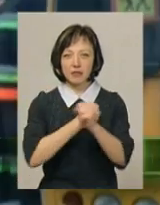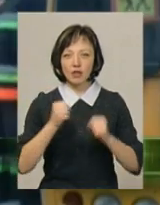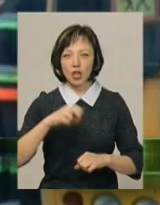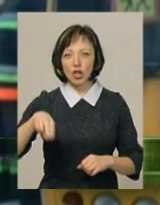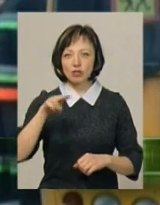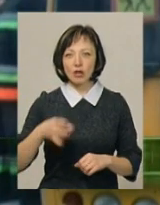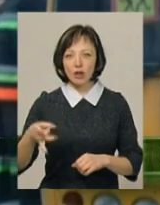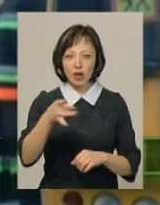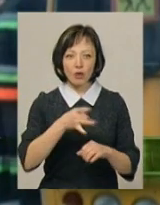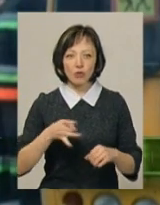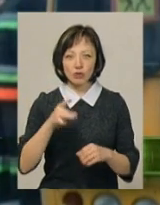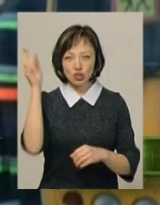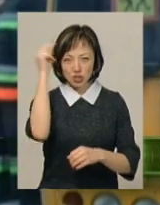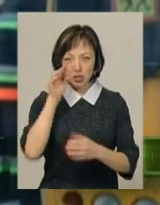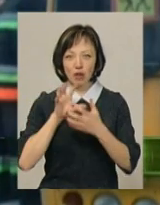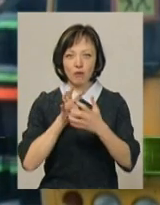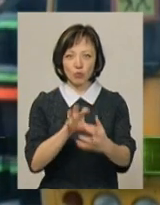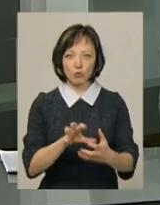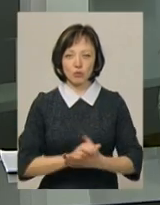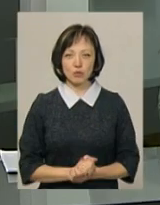полум'я охопило шкільний автобус.